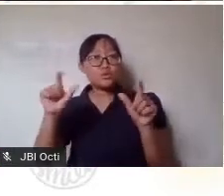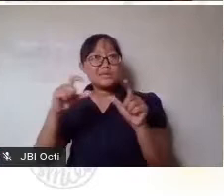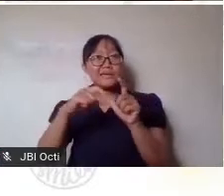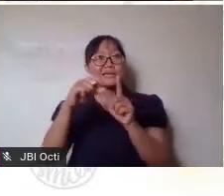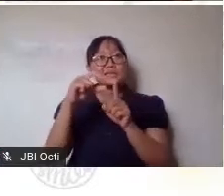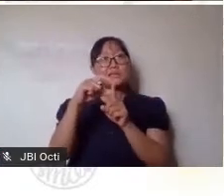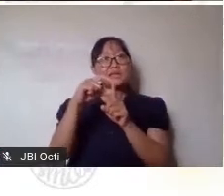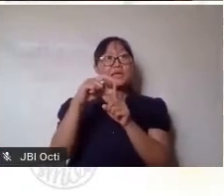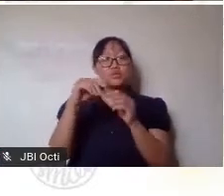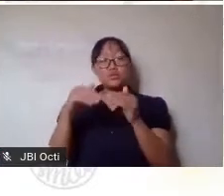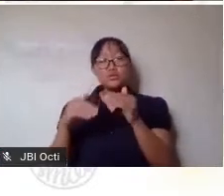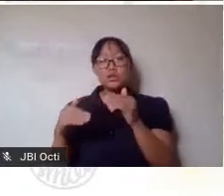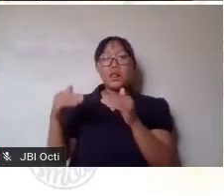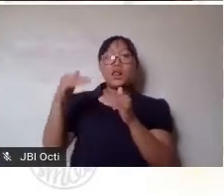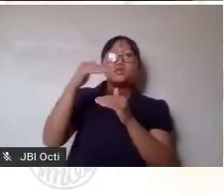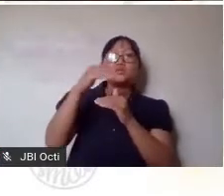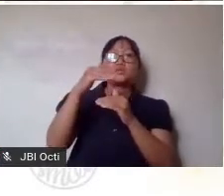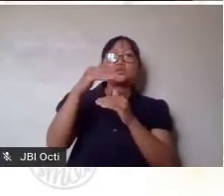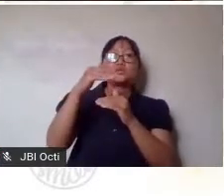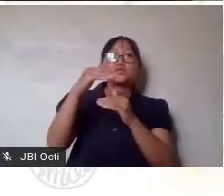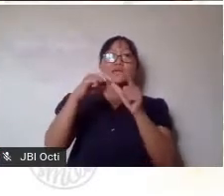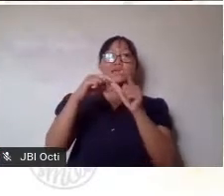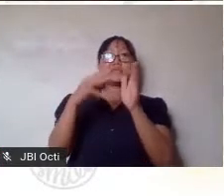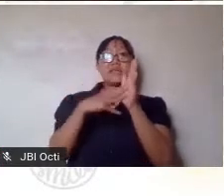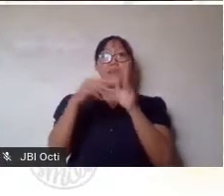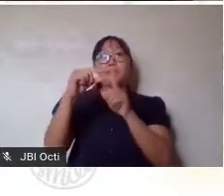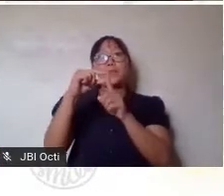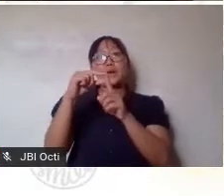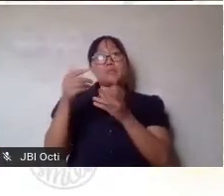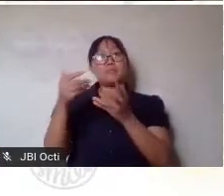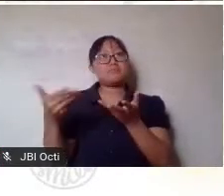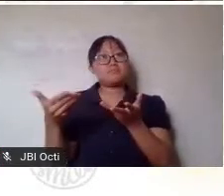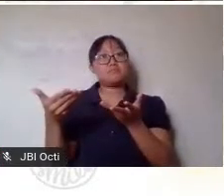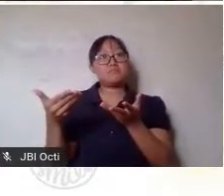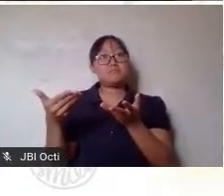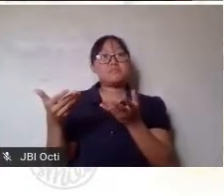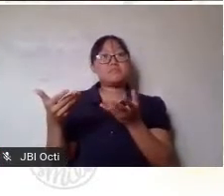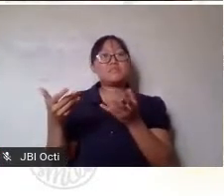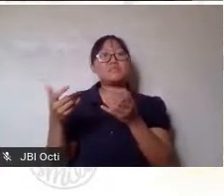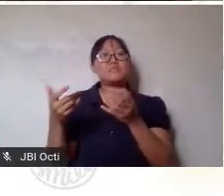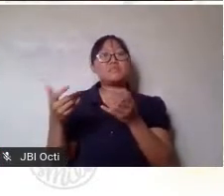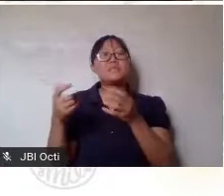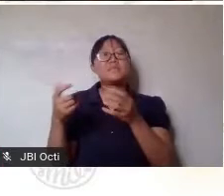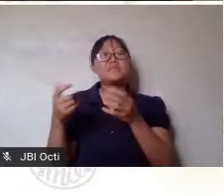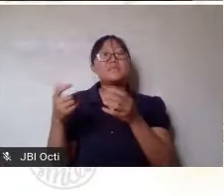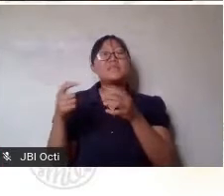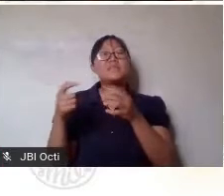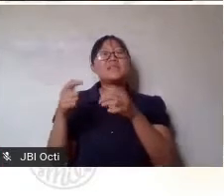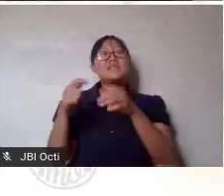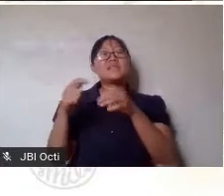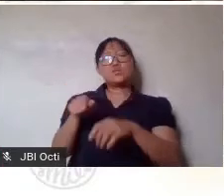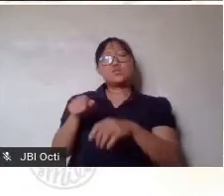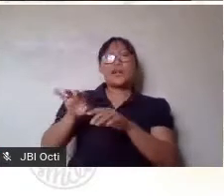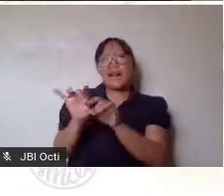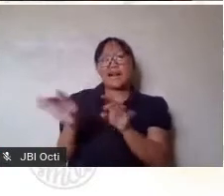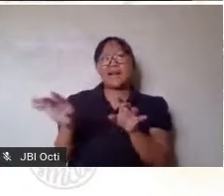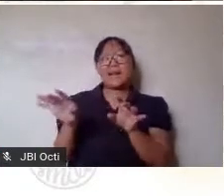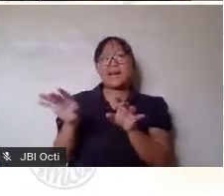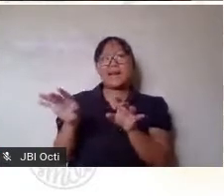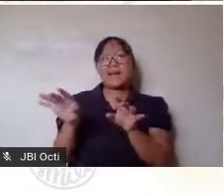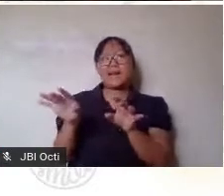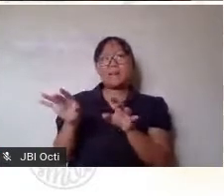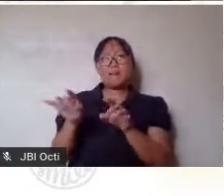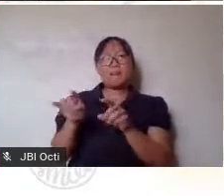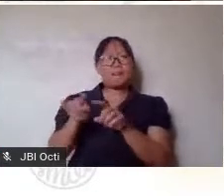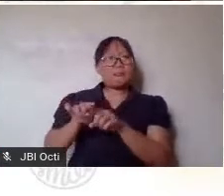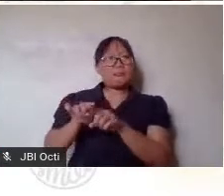atas, tergantung kelainan-kelainan tersebut berada pada posisi IQ seperti apa.